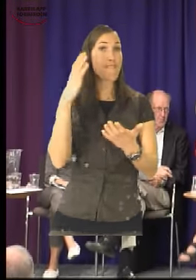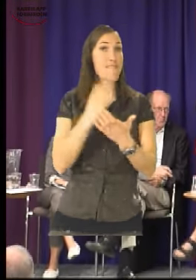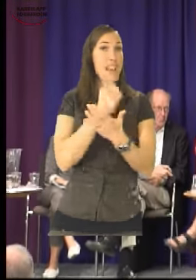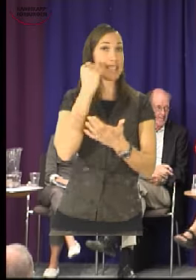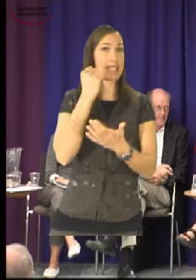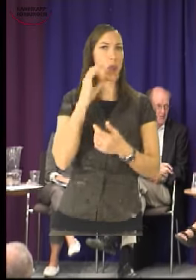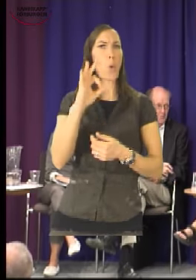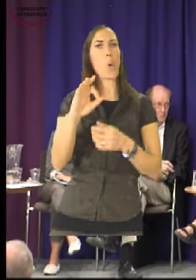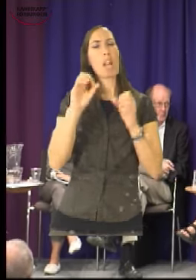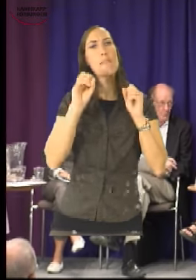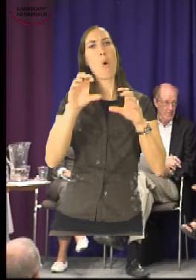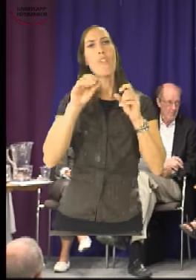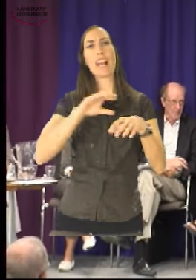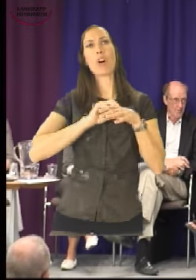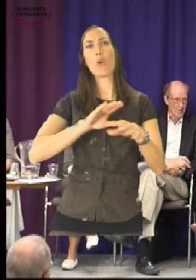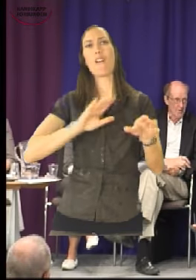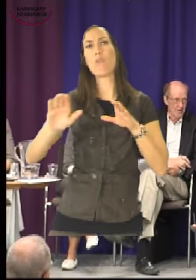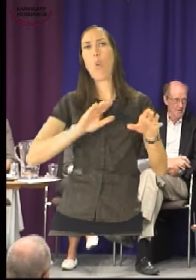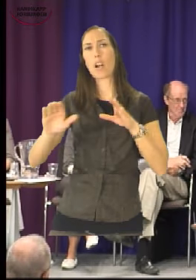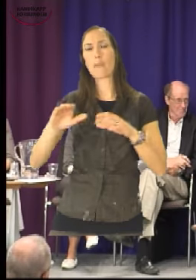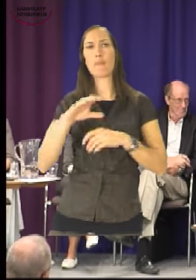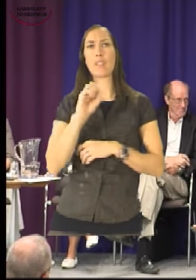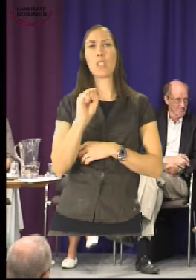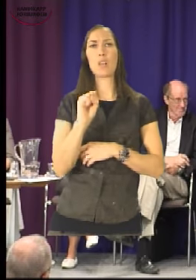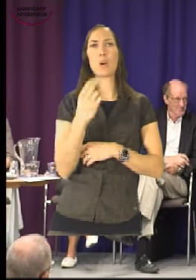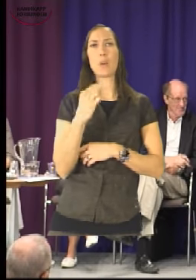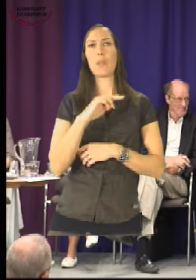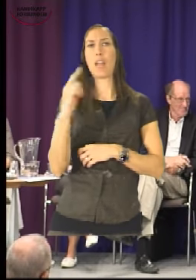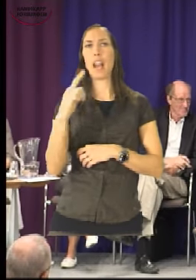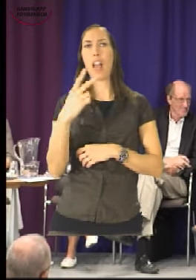det att påverka sjukvården, Gunnel Wallin?